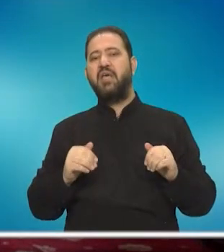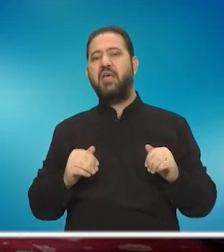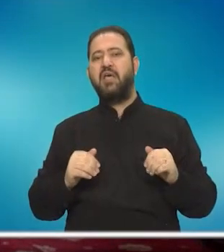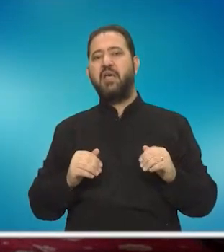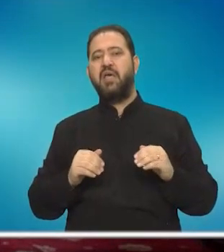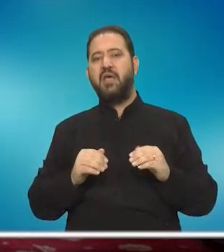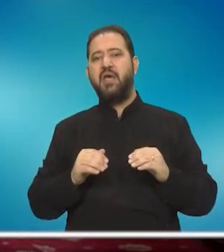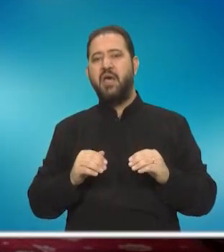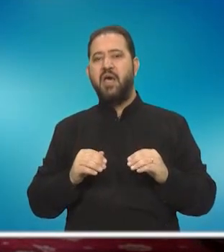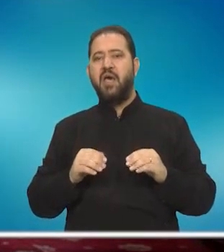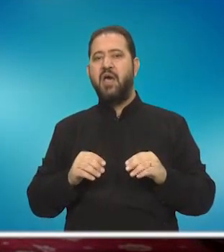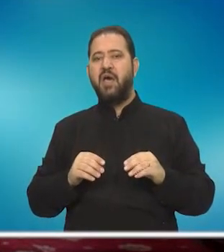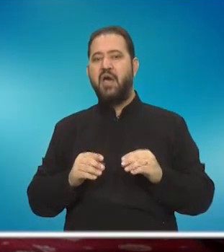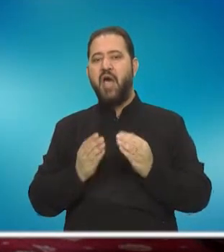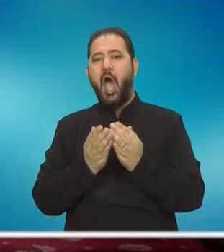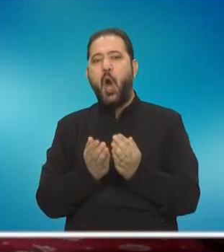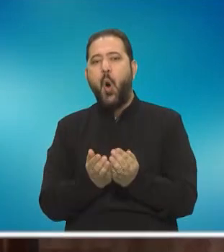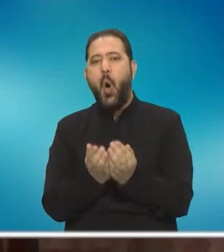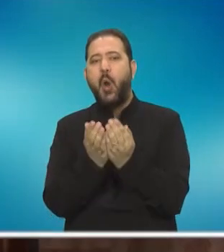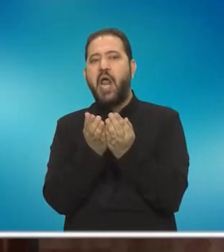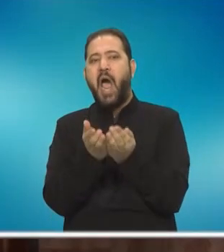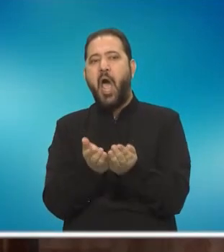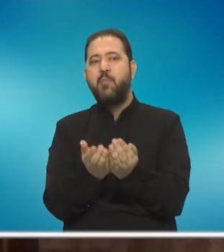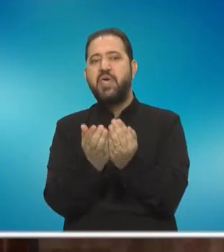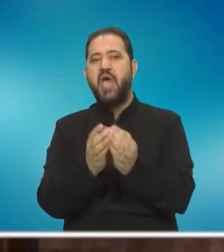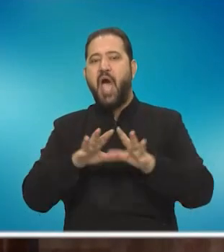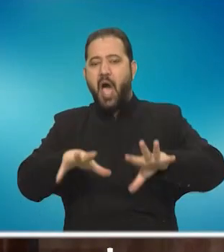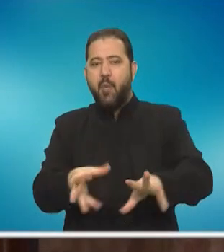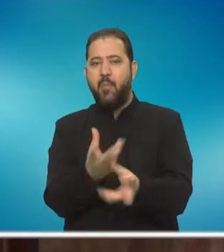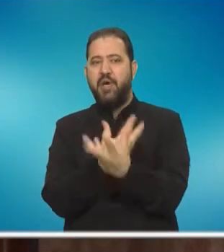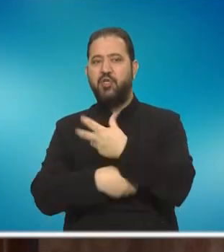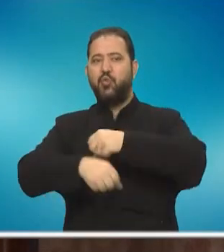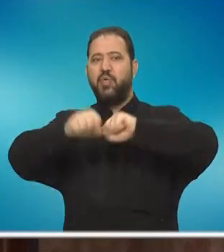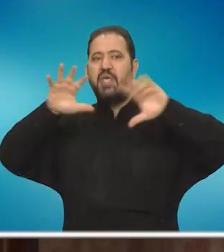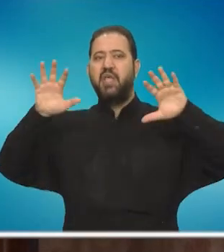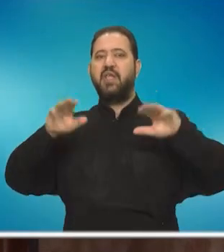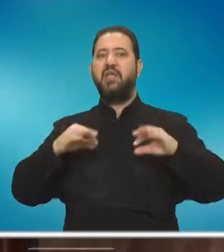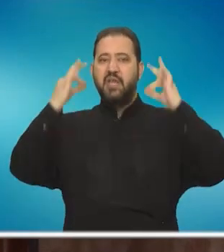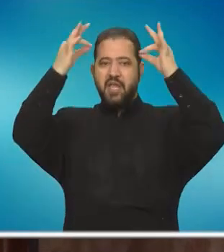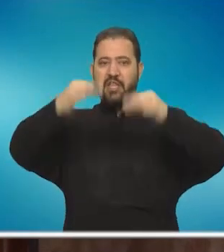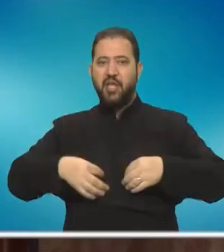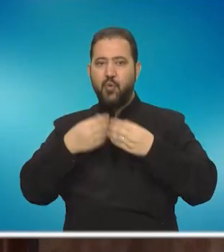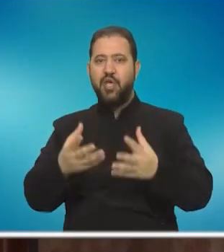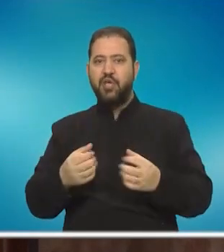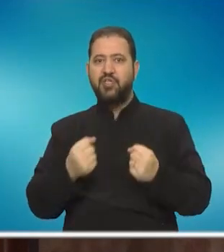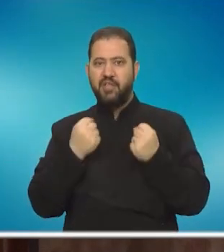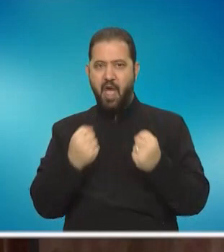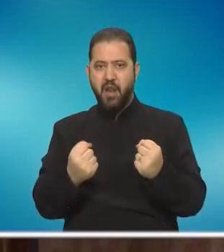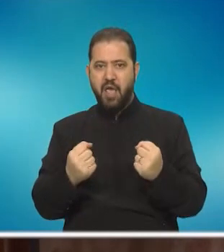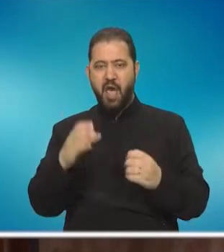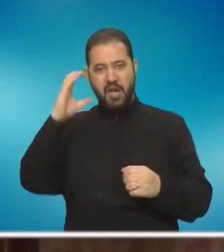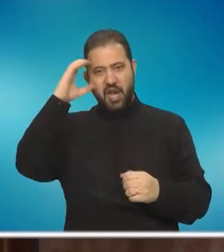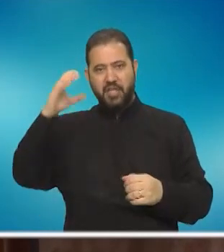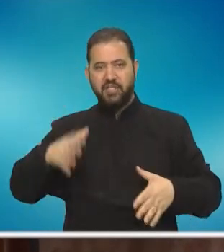pe calea mântuirii, ne dă tărie, ne dă tărie în credință, în mărturisirea credinței, ne